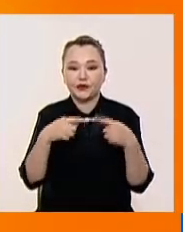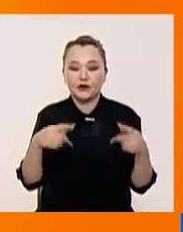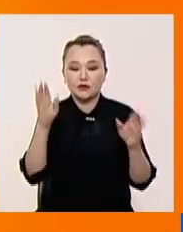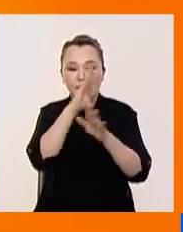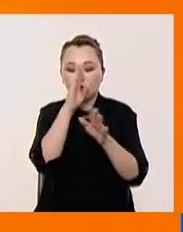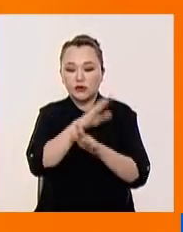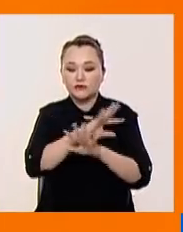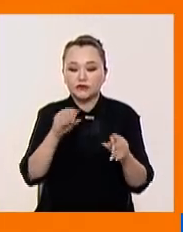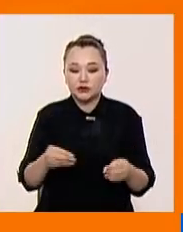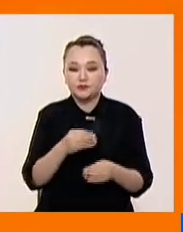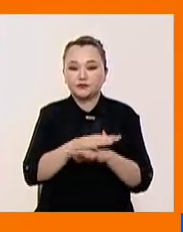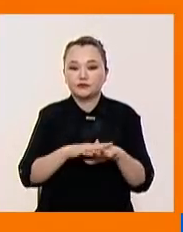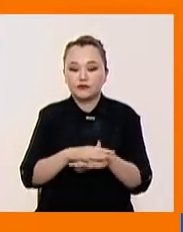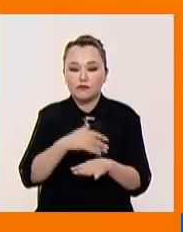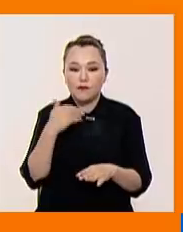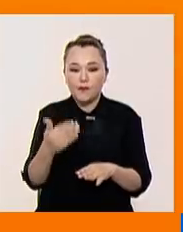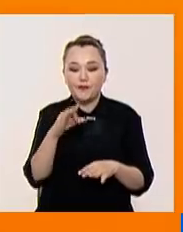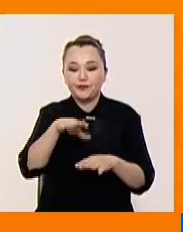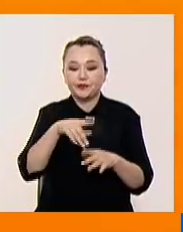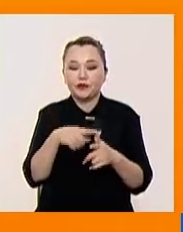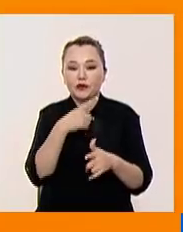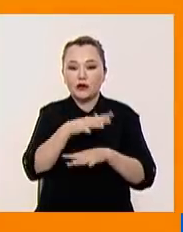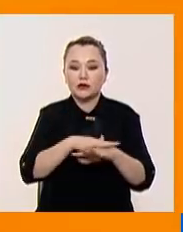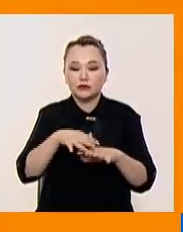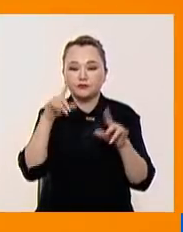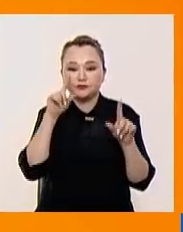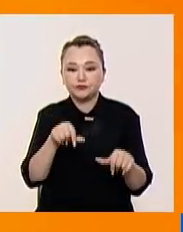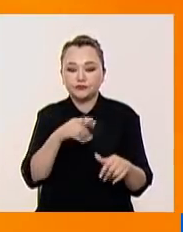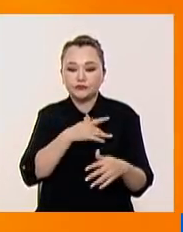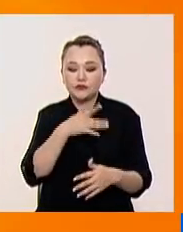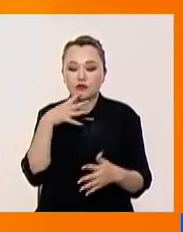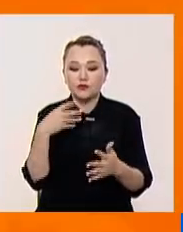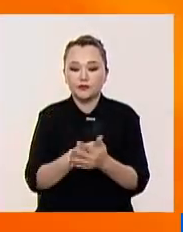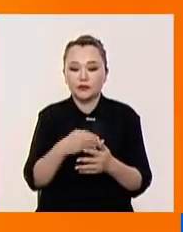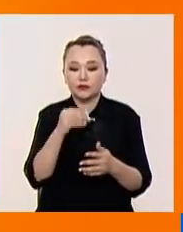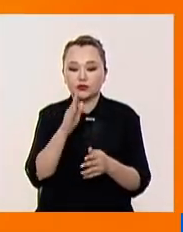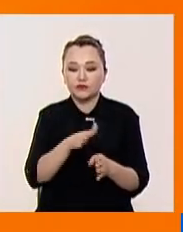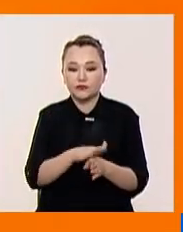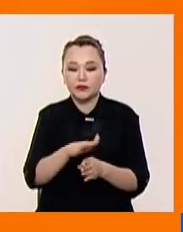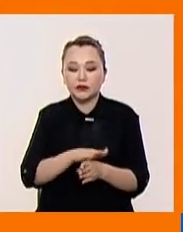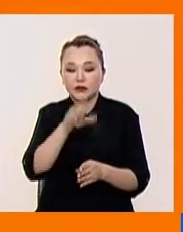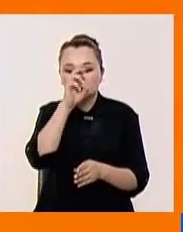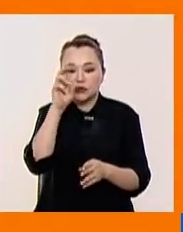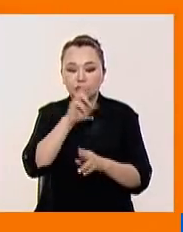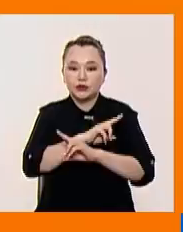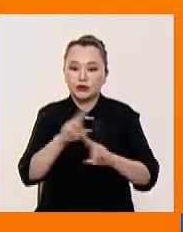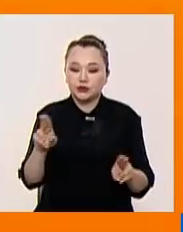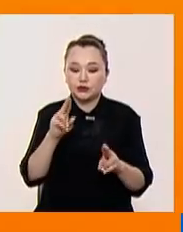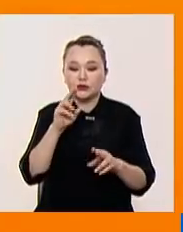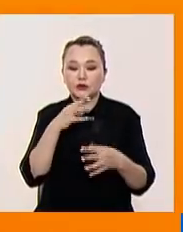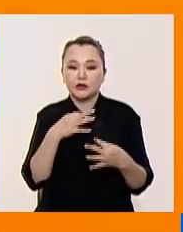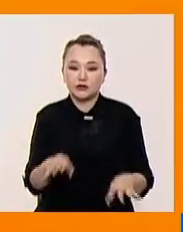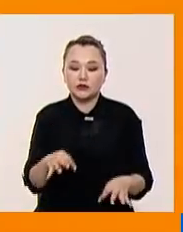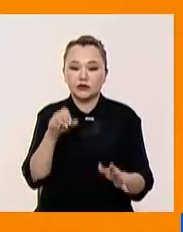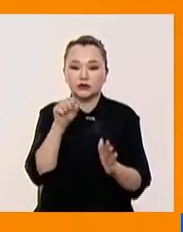ресурсы принадлежат народу. От имени народа право собственности осуществляет государство. Никто не вправе произвольно лишать